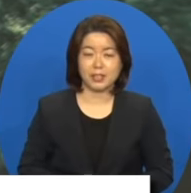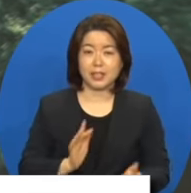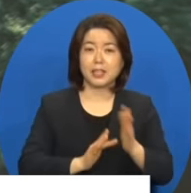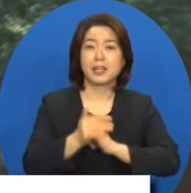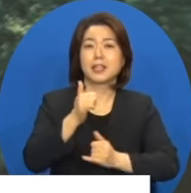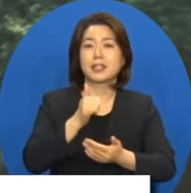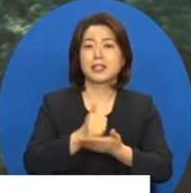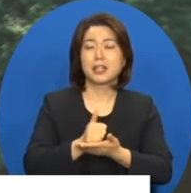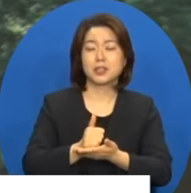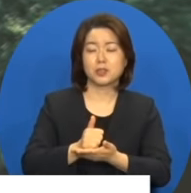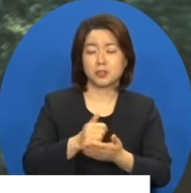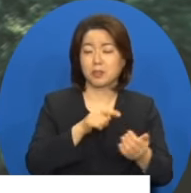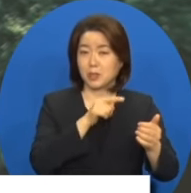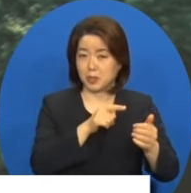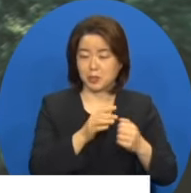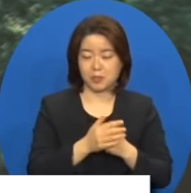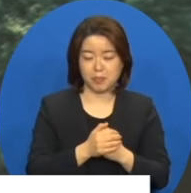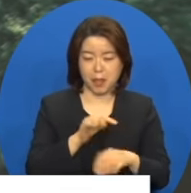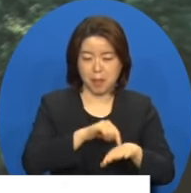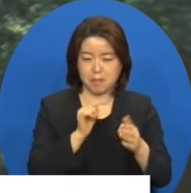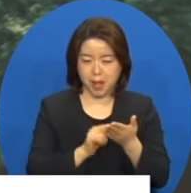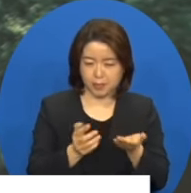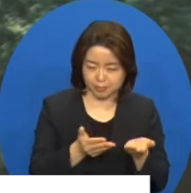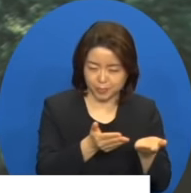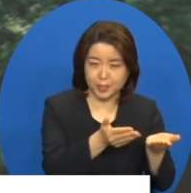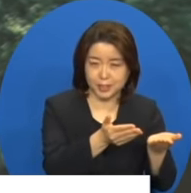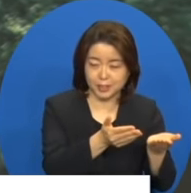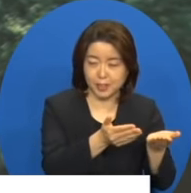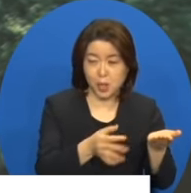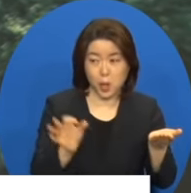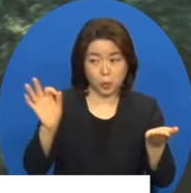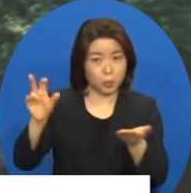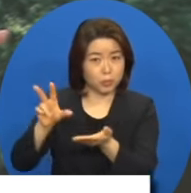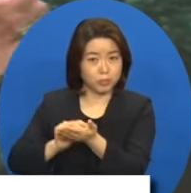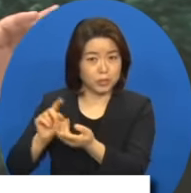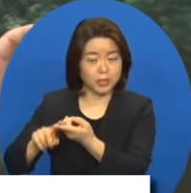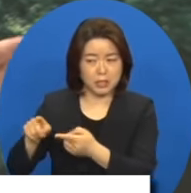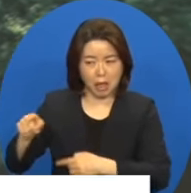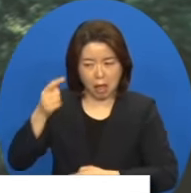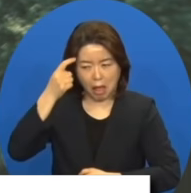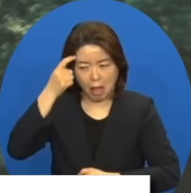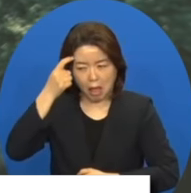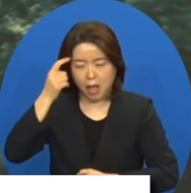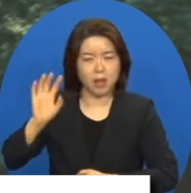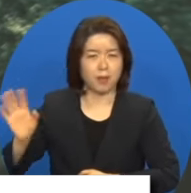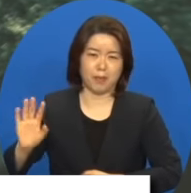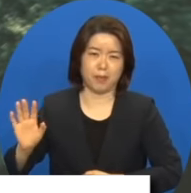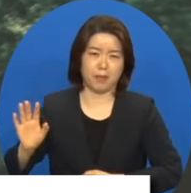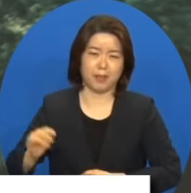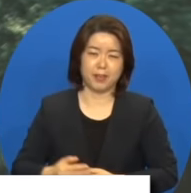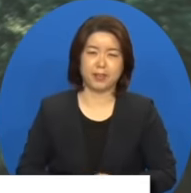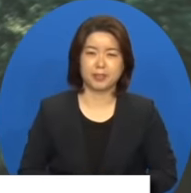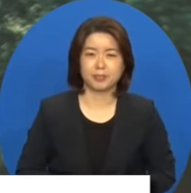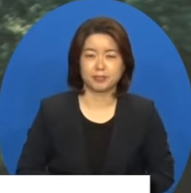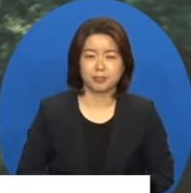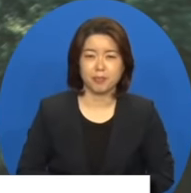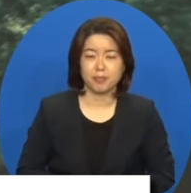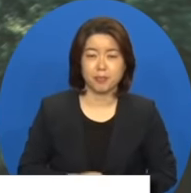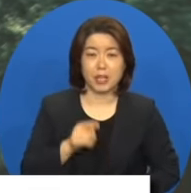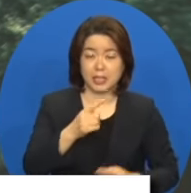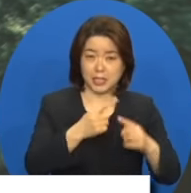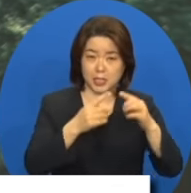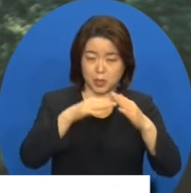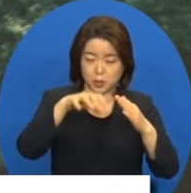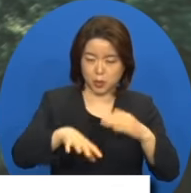예수님 그분에게 제 마음이 가니까 돈 문제에 대해서는 연연하지 않게 되더라. 이 교회에